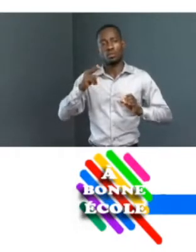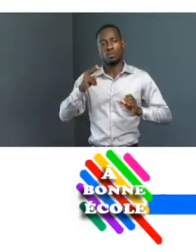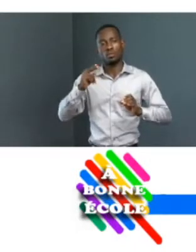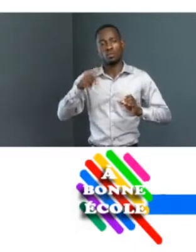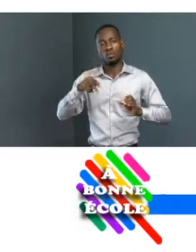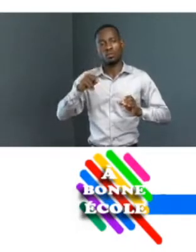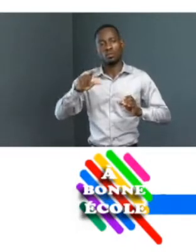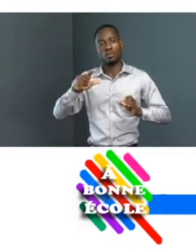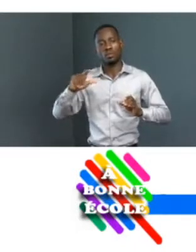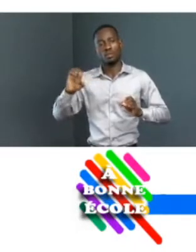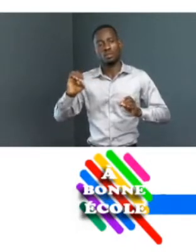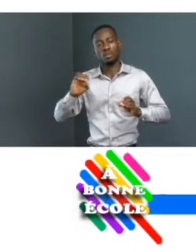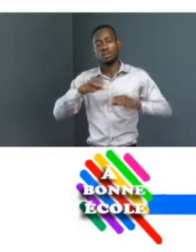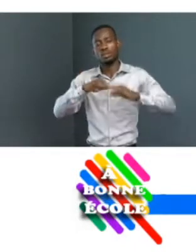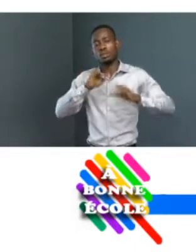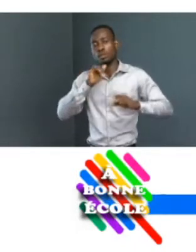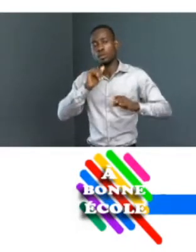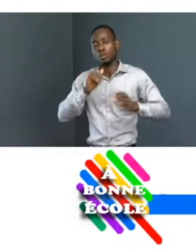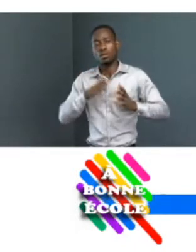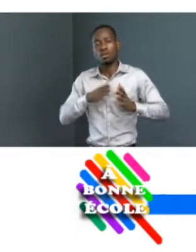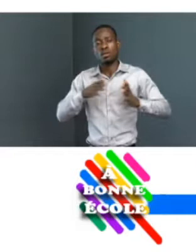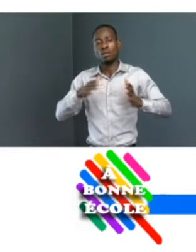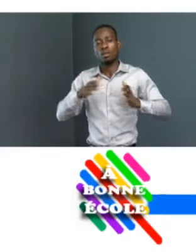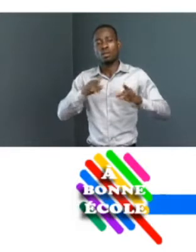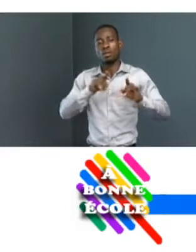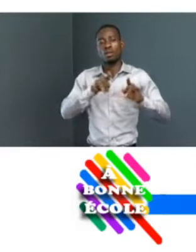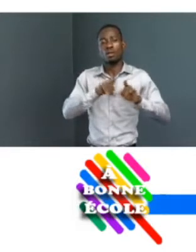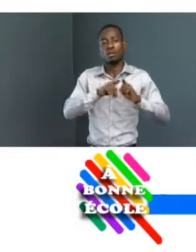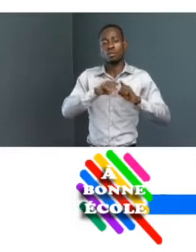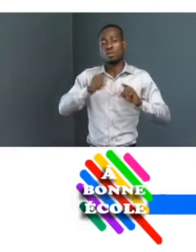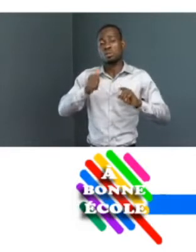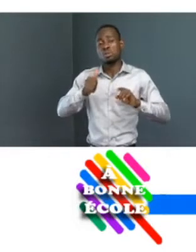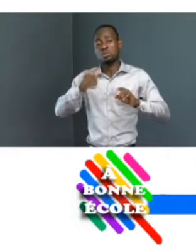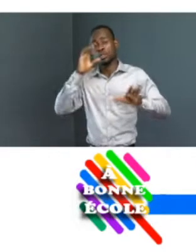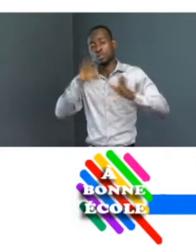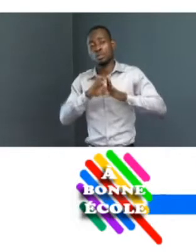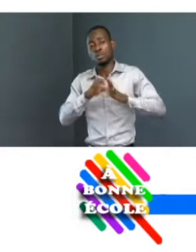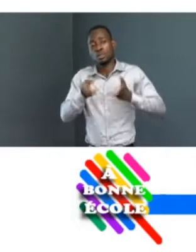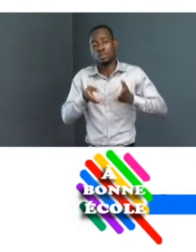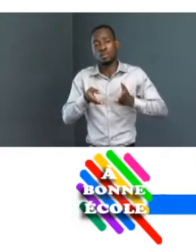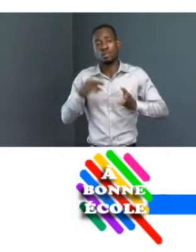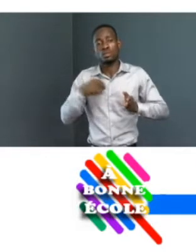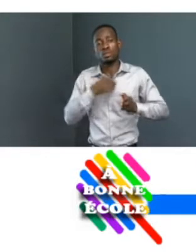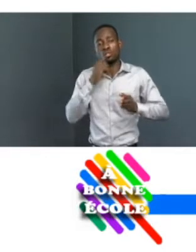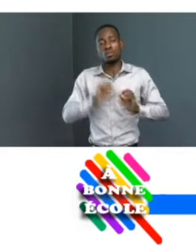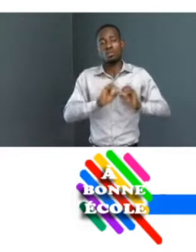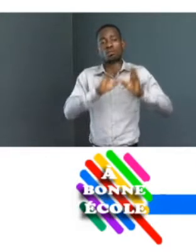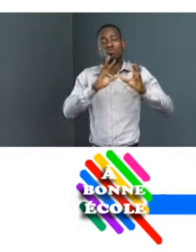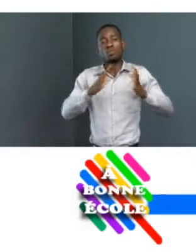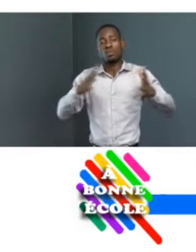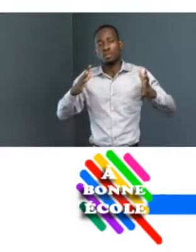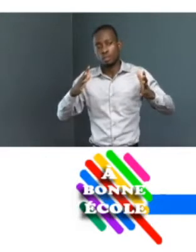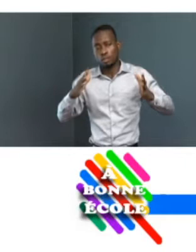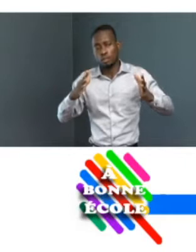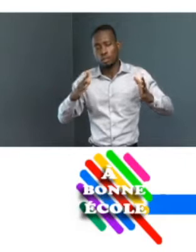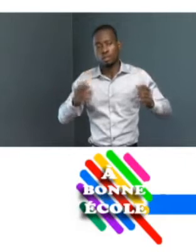n'est pas assez grand comme dans l'autre schéma. Pourquoi? Ici, nous sommes en lumière intense. Donc, quand